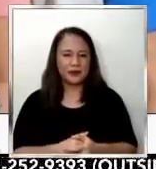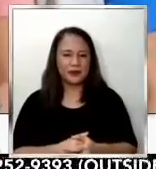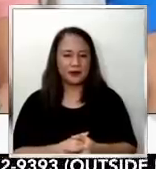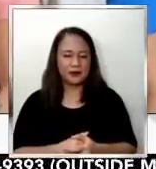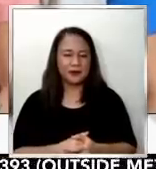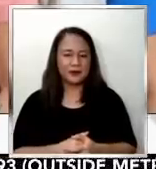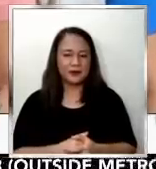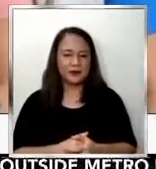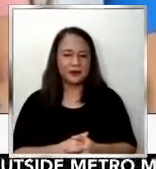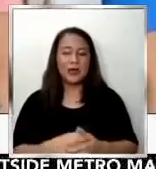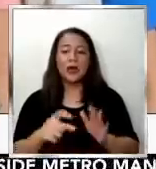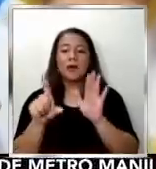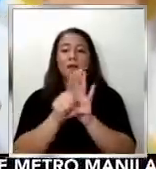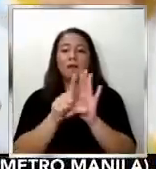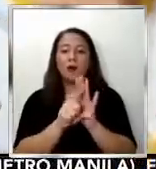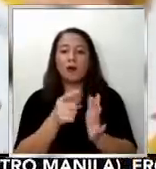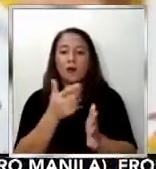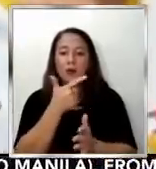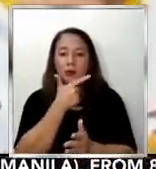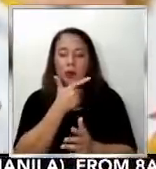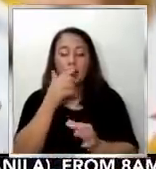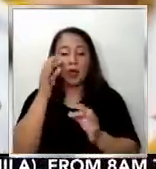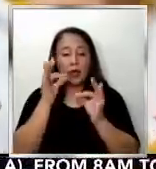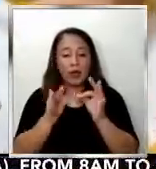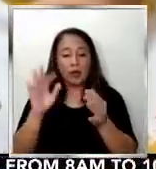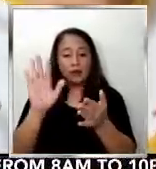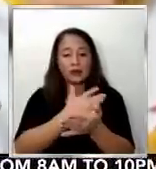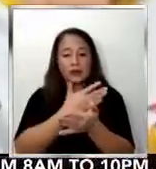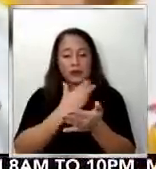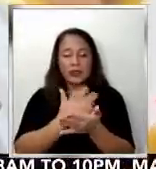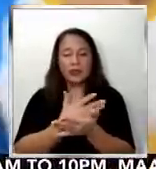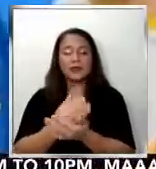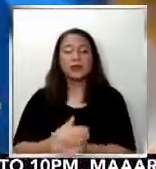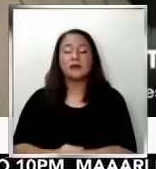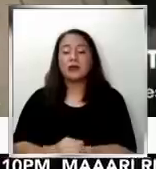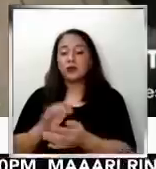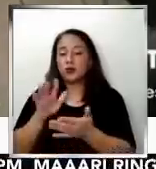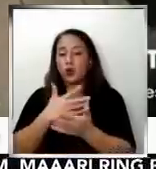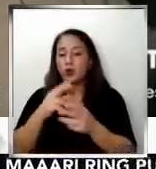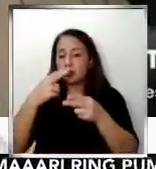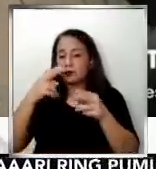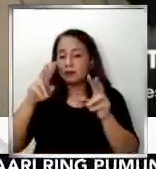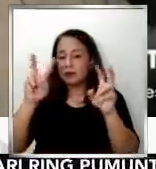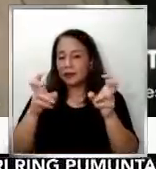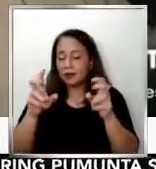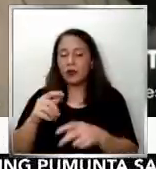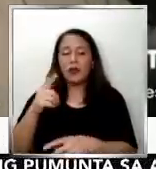Bawal tumawa habang kinakanta ang Lady Gaga hit na Bad Romance.